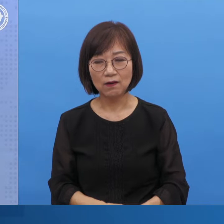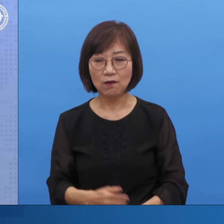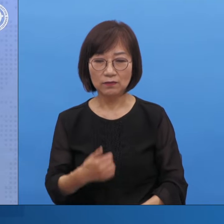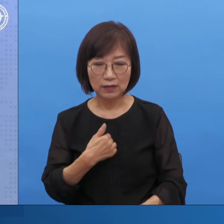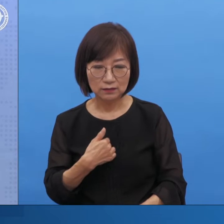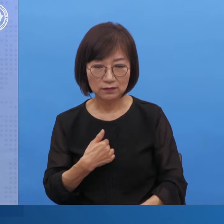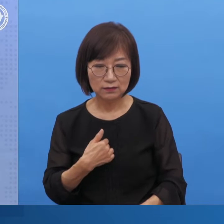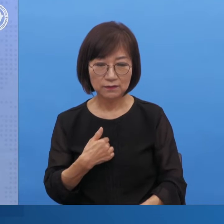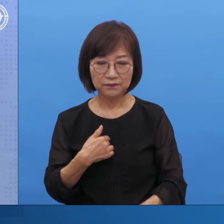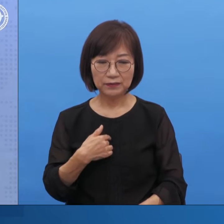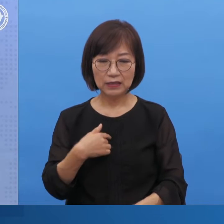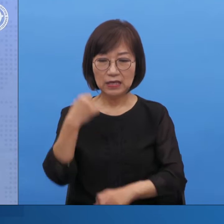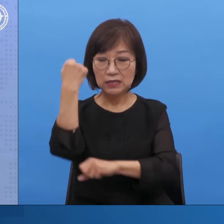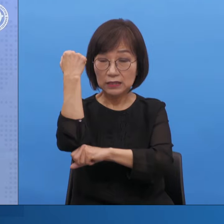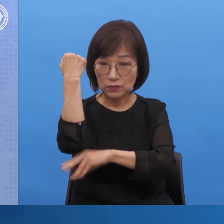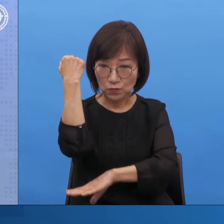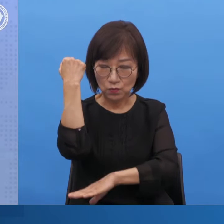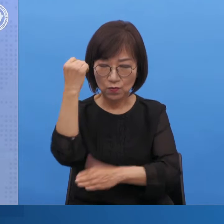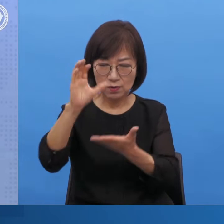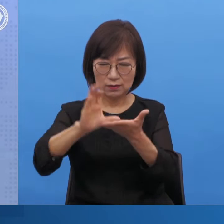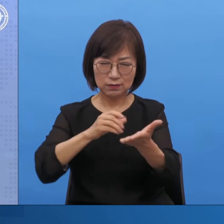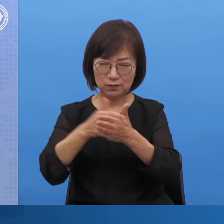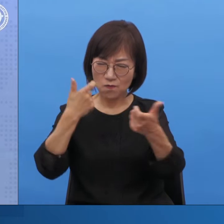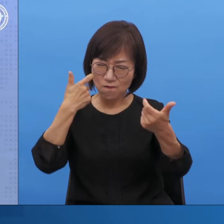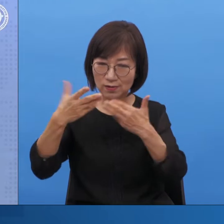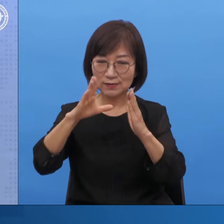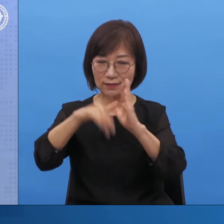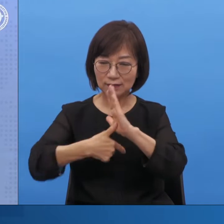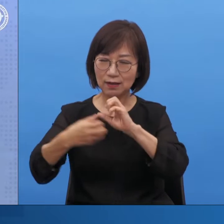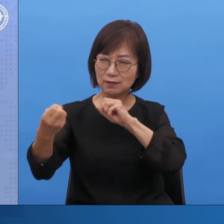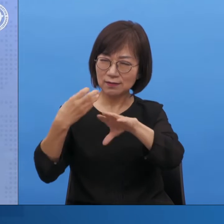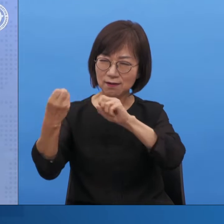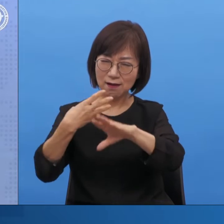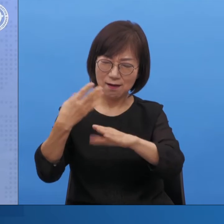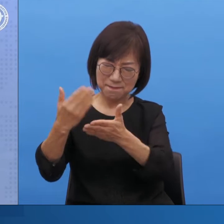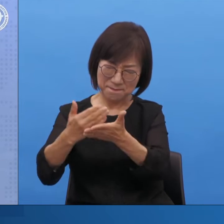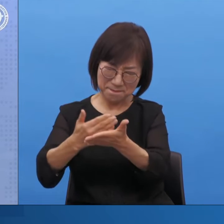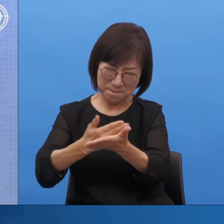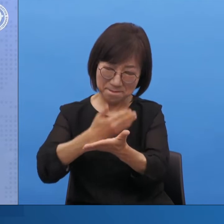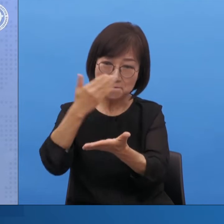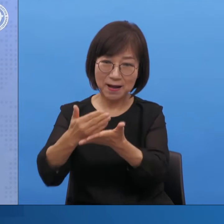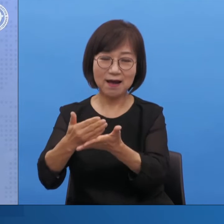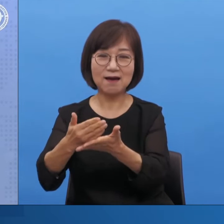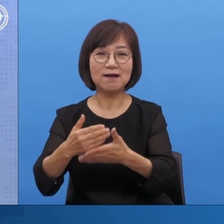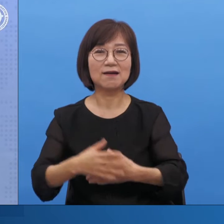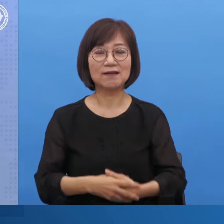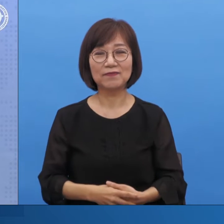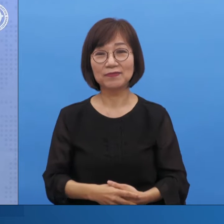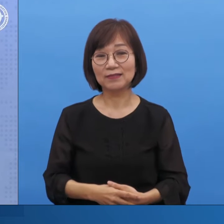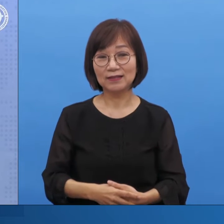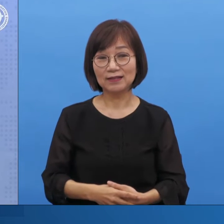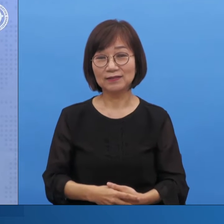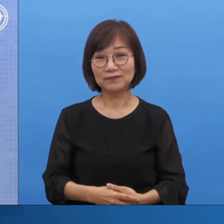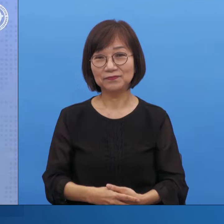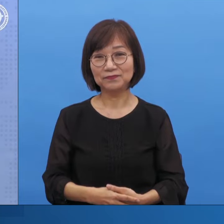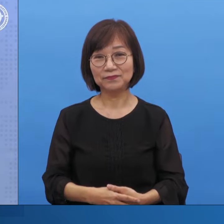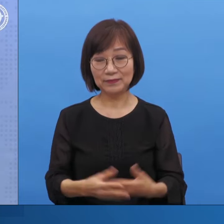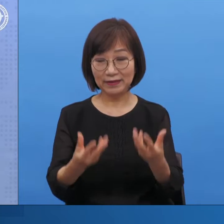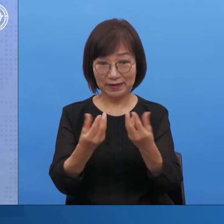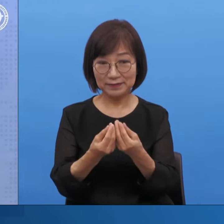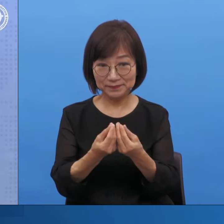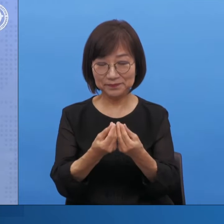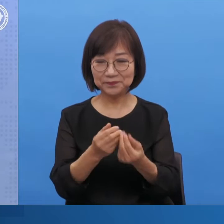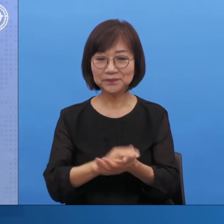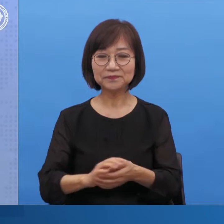or that, but I don't believe that. Answers continuously came. 예를 들어서 한 나라에 말이죠. 여러분 훌륭한 왕이 있어